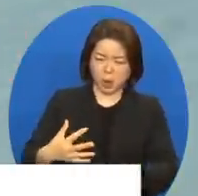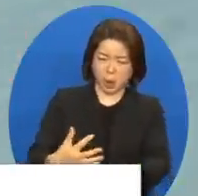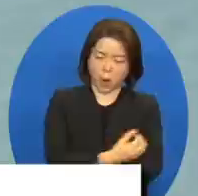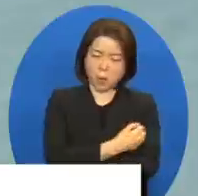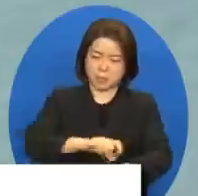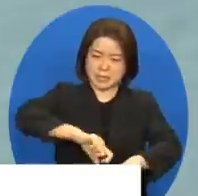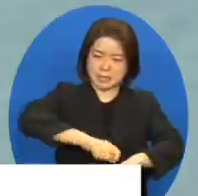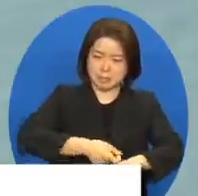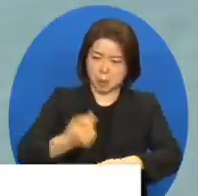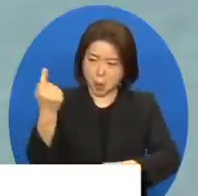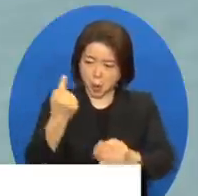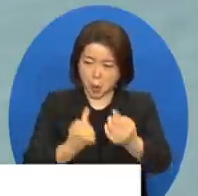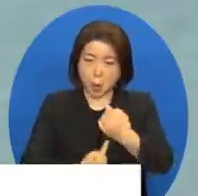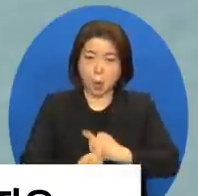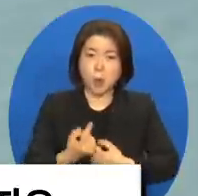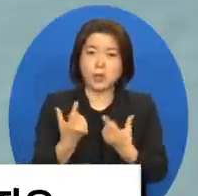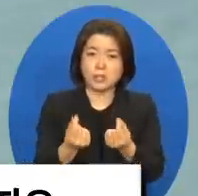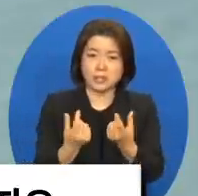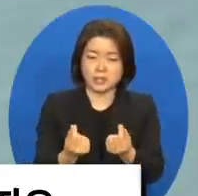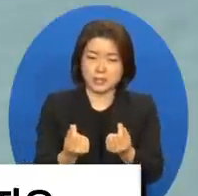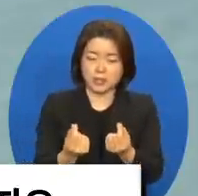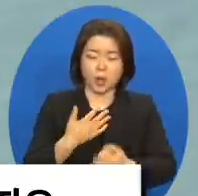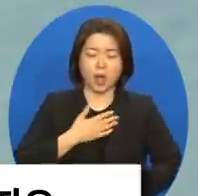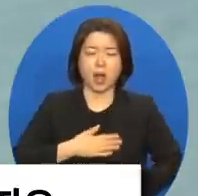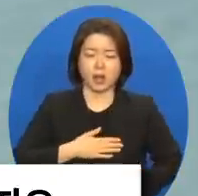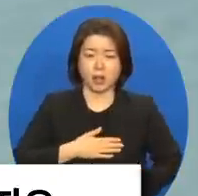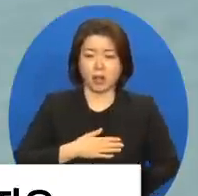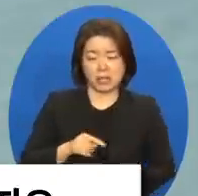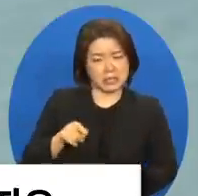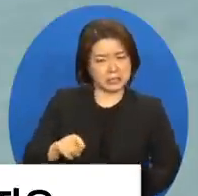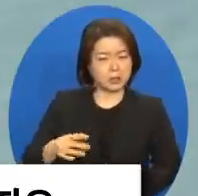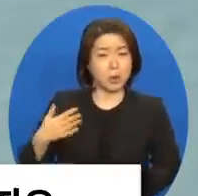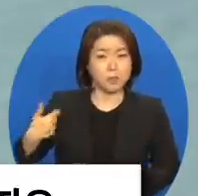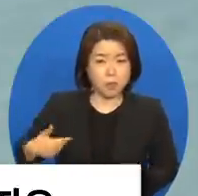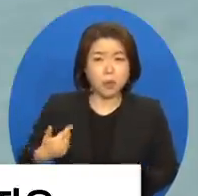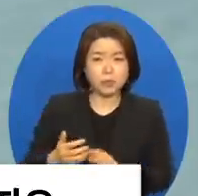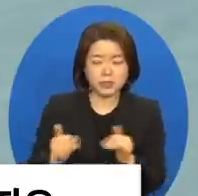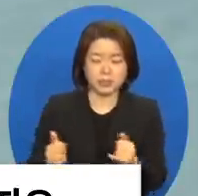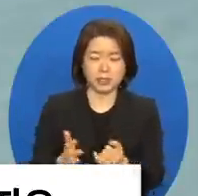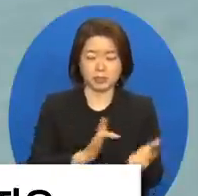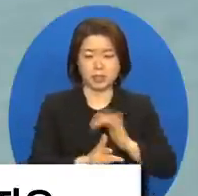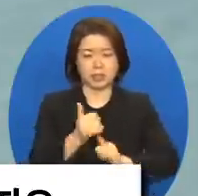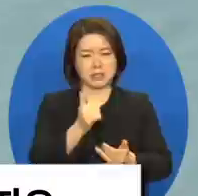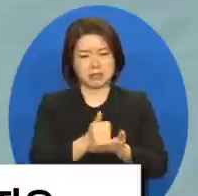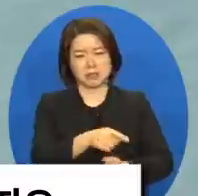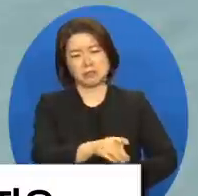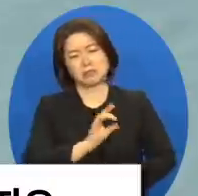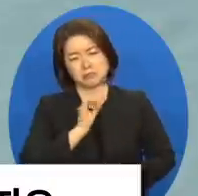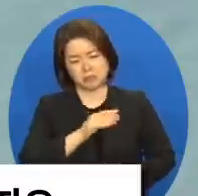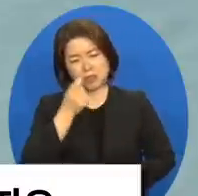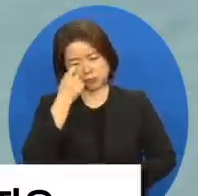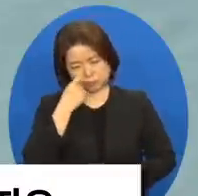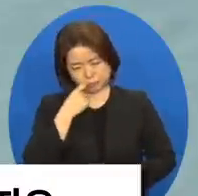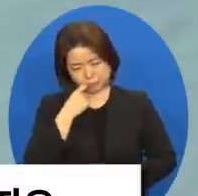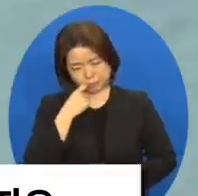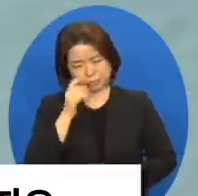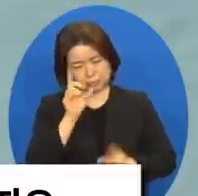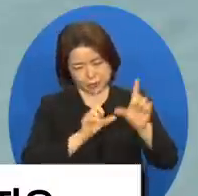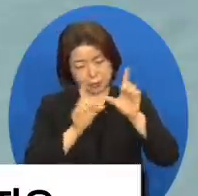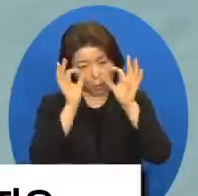재앙이 다가오는지를 그걸 알지 못하는 사람들은 예수님만 참 불쌍하게 보인 거죠.